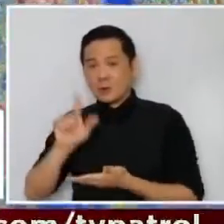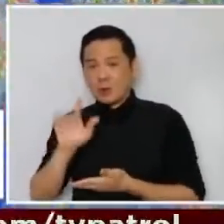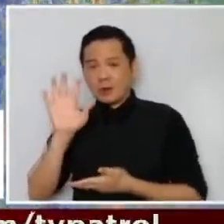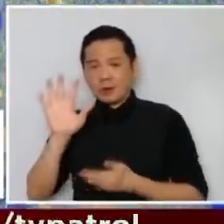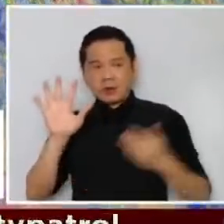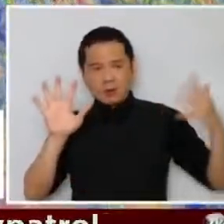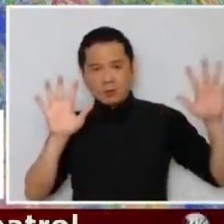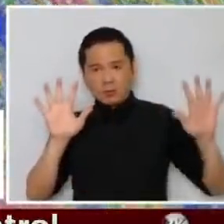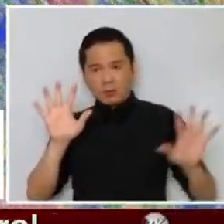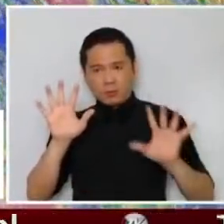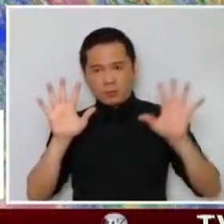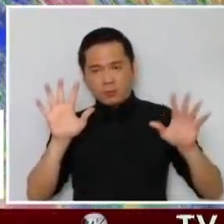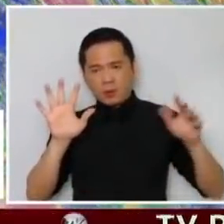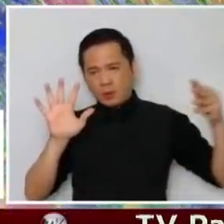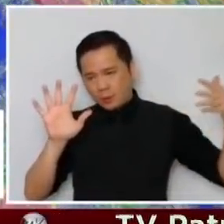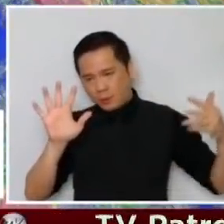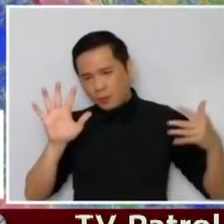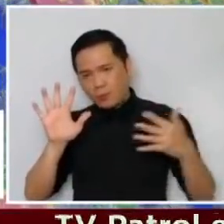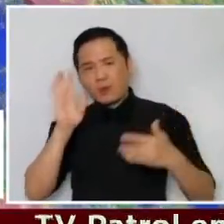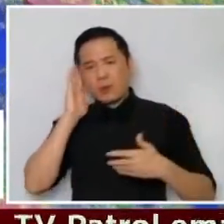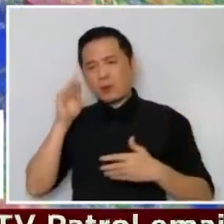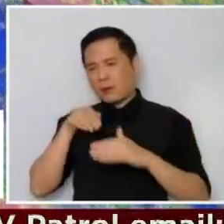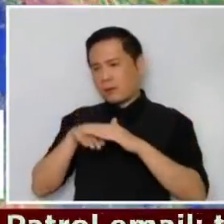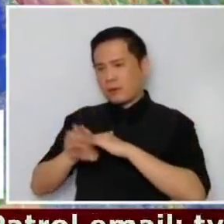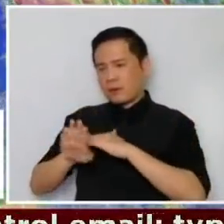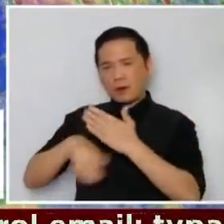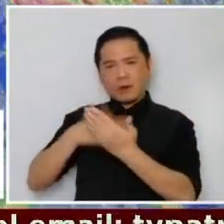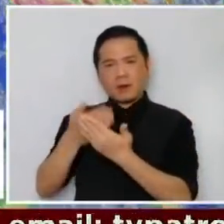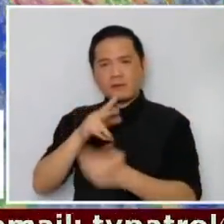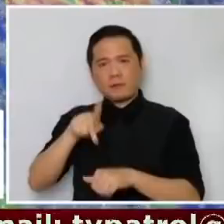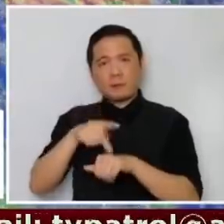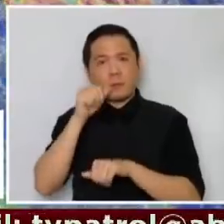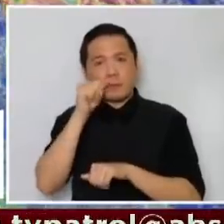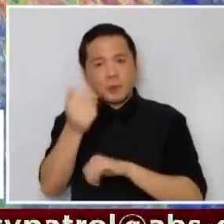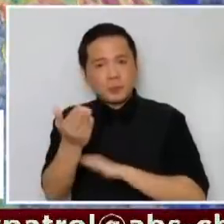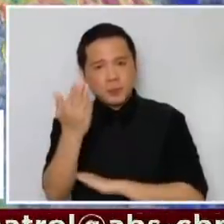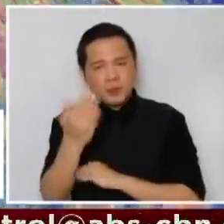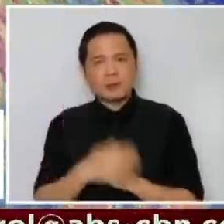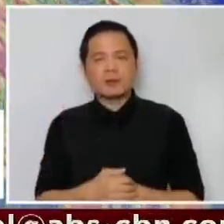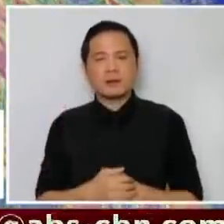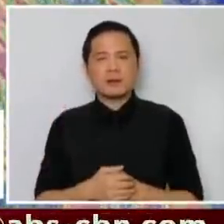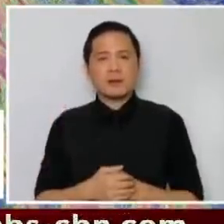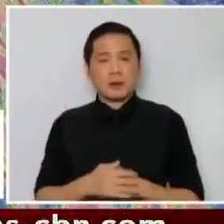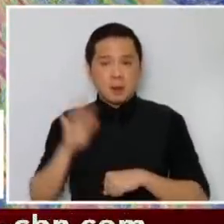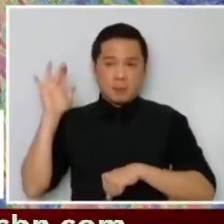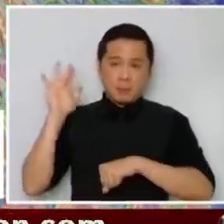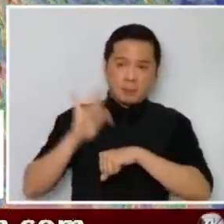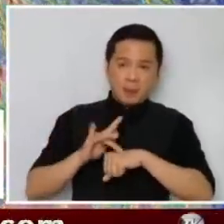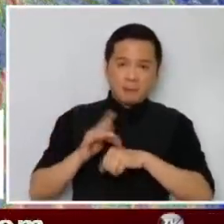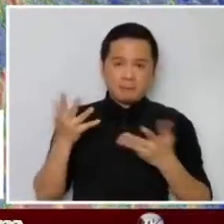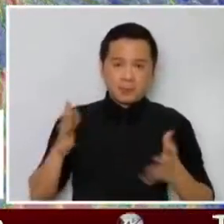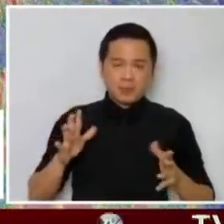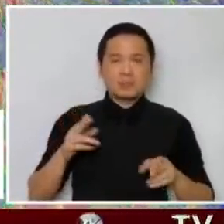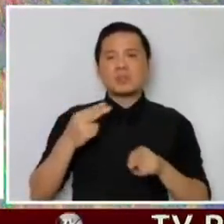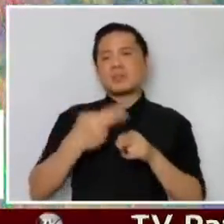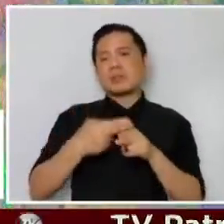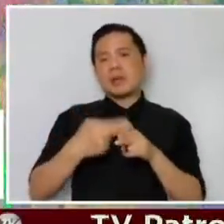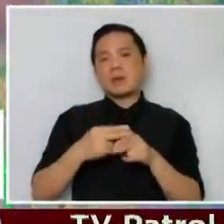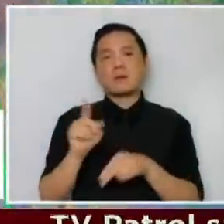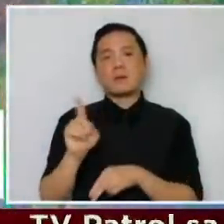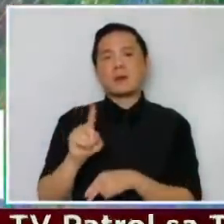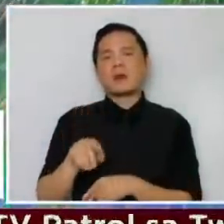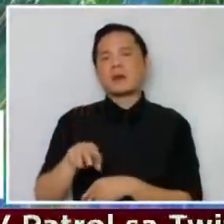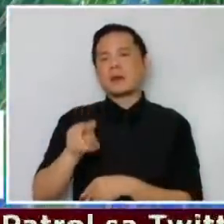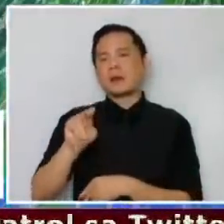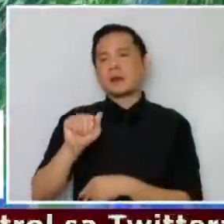Inaasahang papasok ito sa PAR bukas ng umaga. Oras na pumasok ito, tatawagin itong Bagyong Nando. Ayon po sa